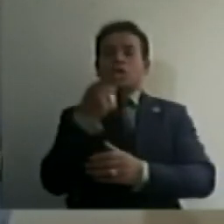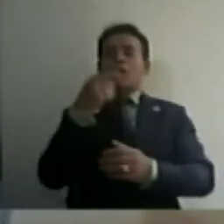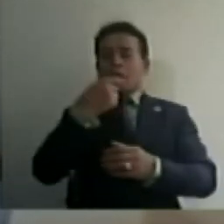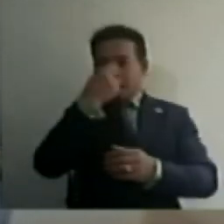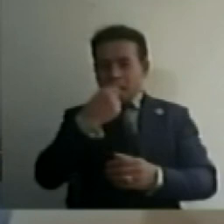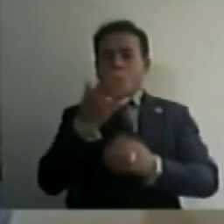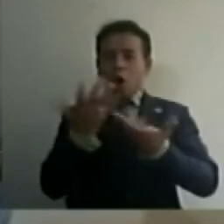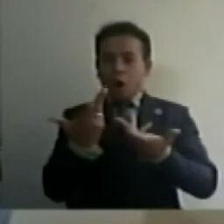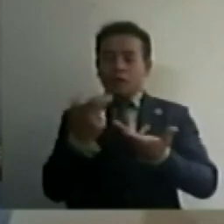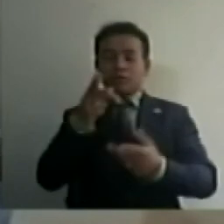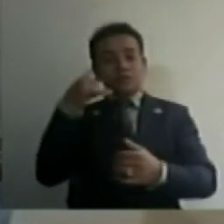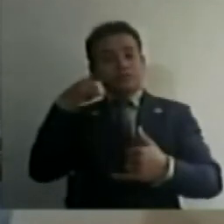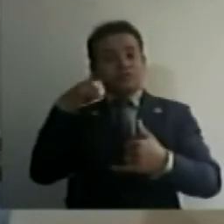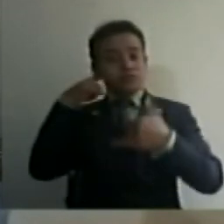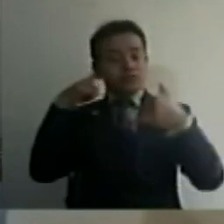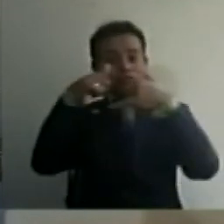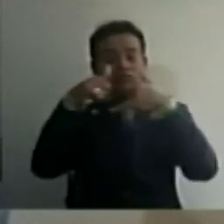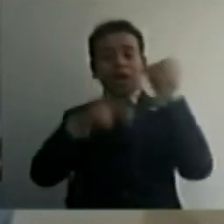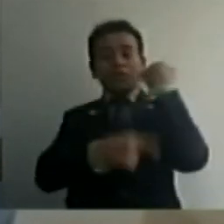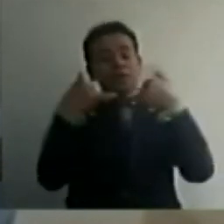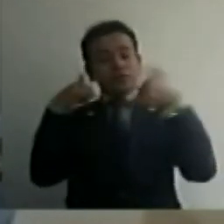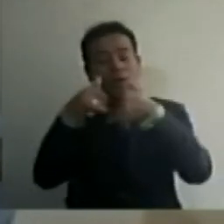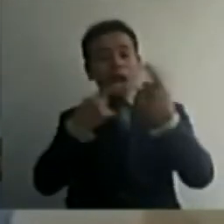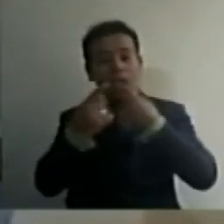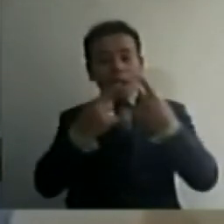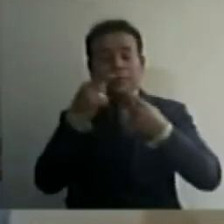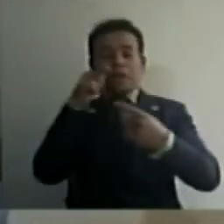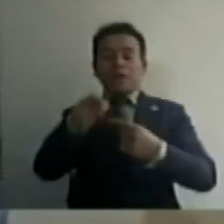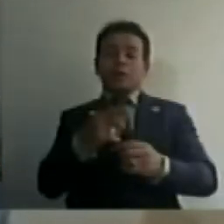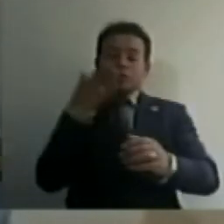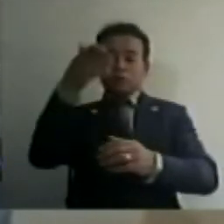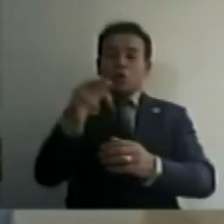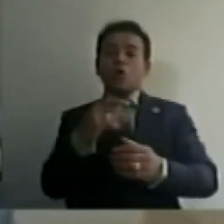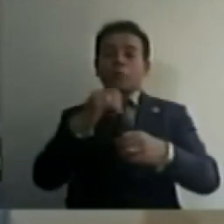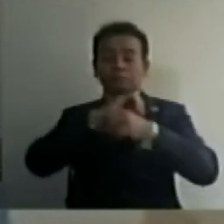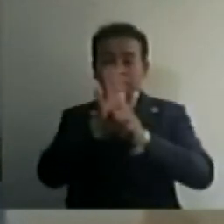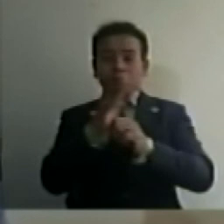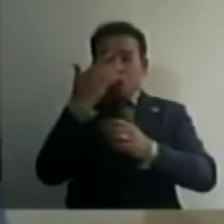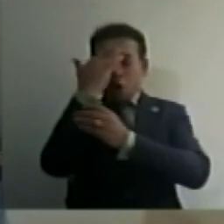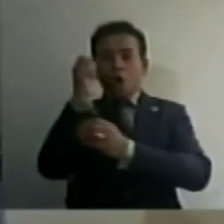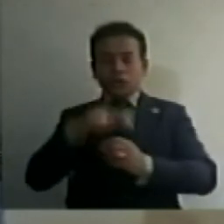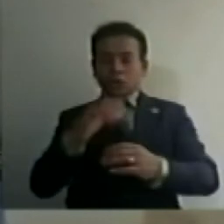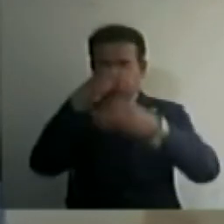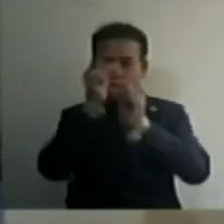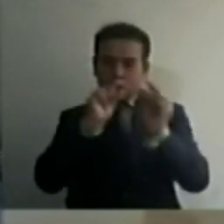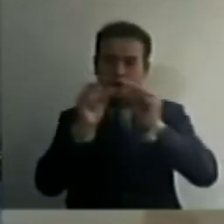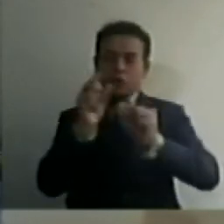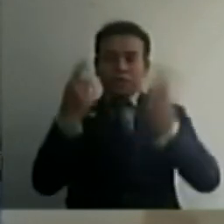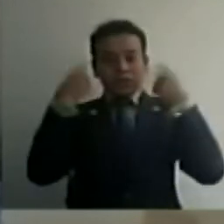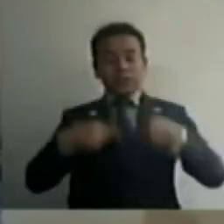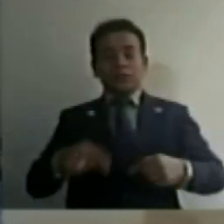দেশকে বাঁচান। আমি আপনাদের সকলকে আবারও আন্তরিক শুভেচ্ছা এবং ধন্যবাদ